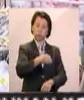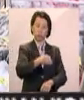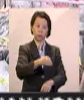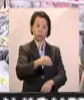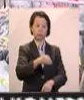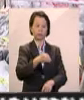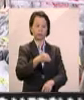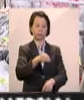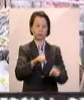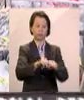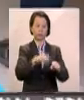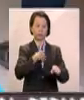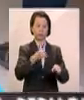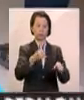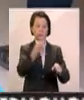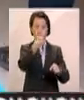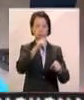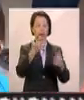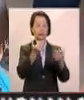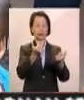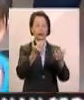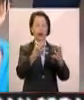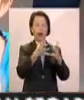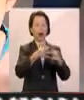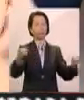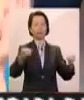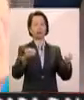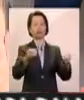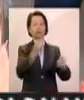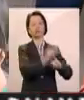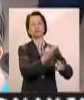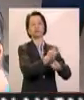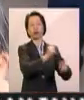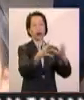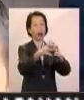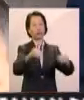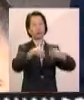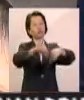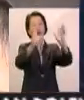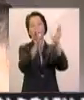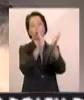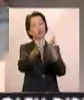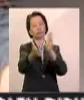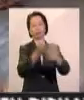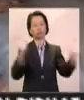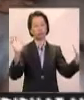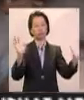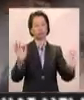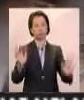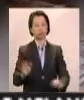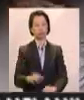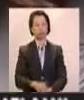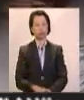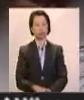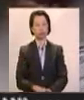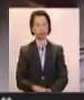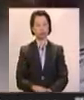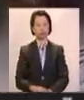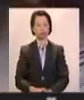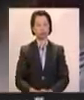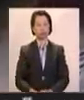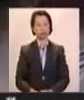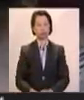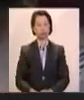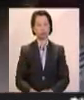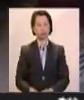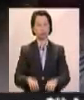untuk dia apa ni, habiskan stok. Macam tahun lepas lagi lah, lebih kurang juga lah. Lebih kurang. Memang tak nampak lah kasut